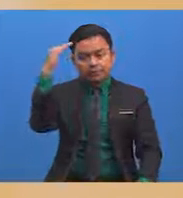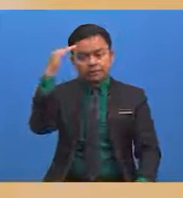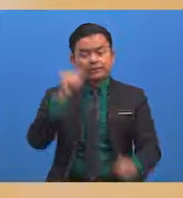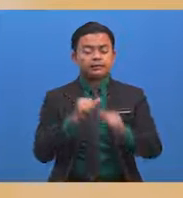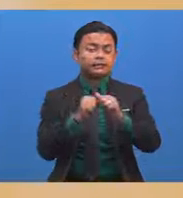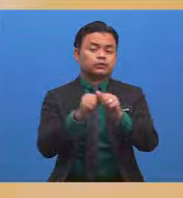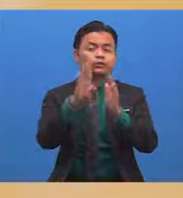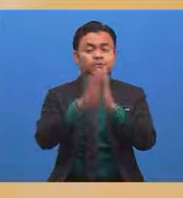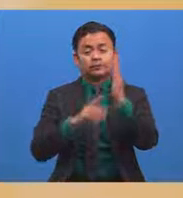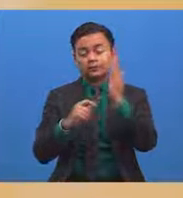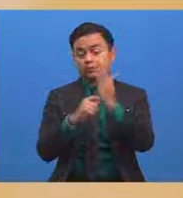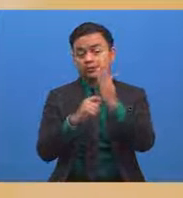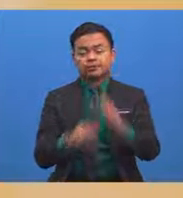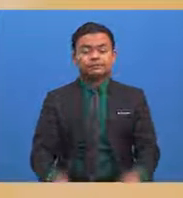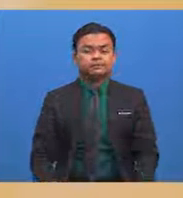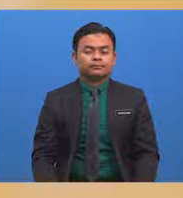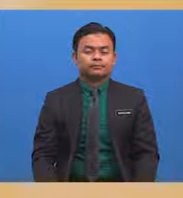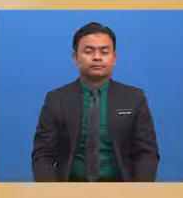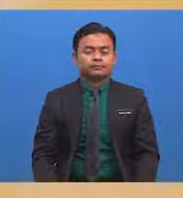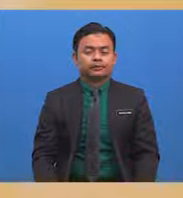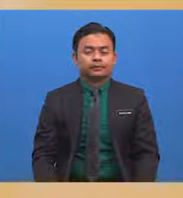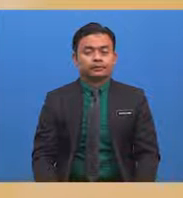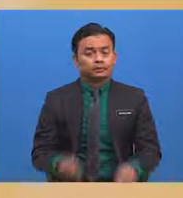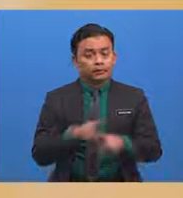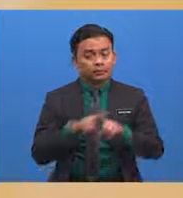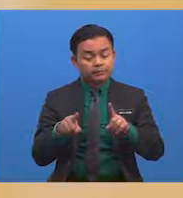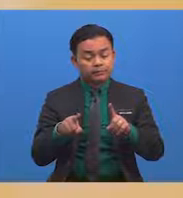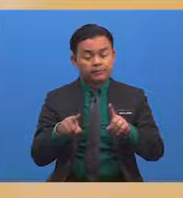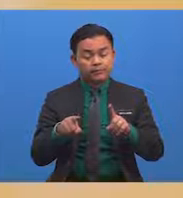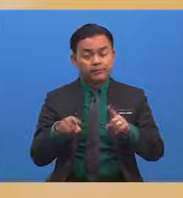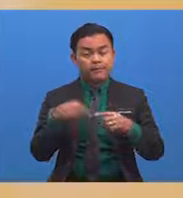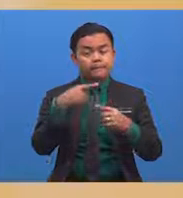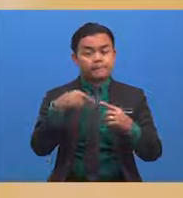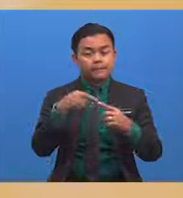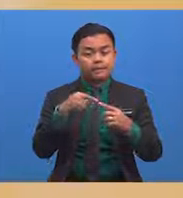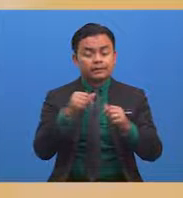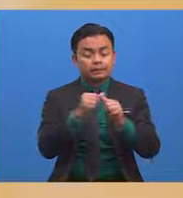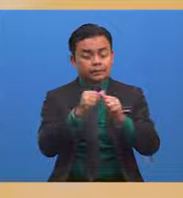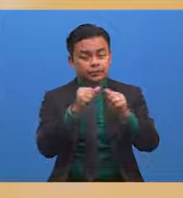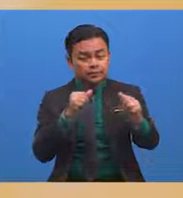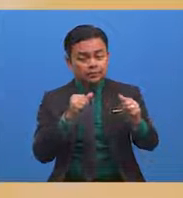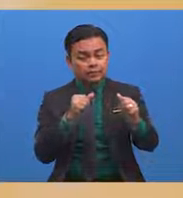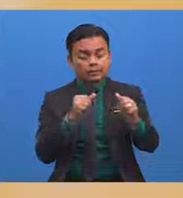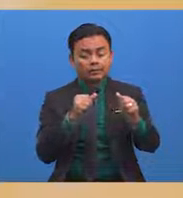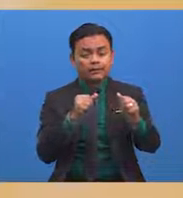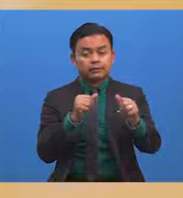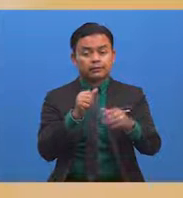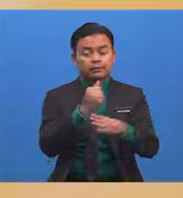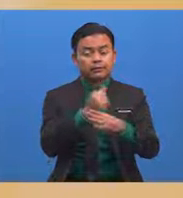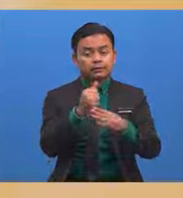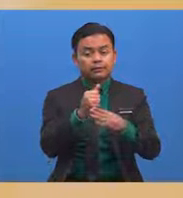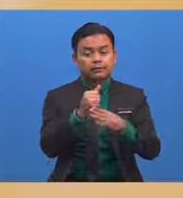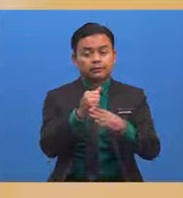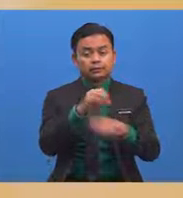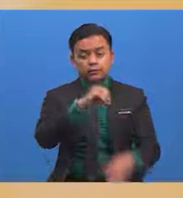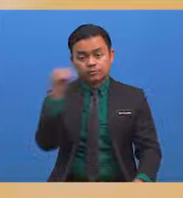bertambah. Manakala apabila jarak antara objek dengan skrin